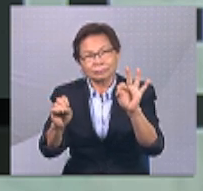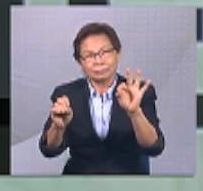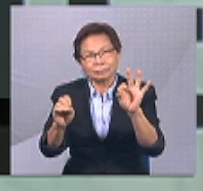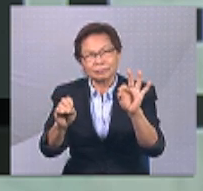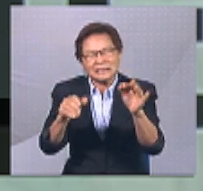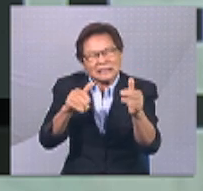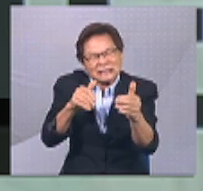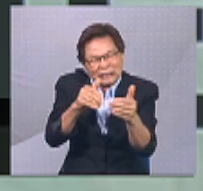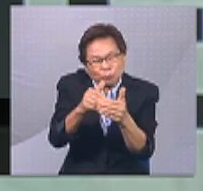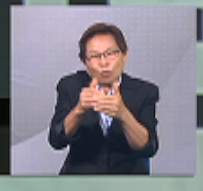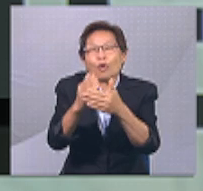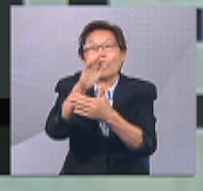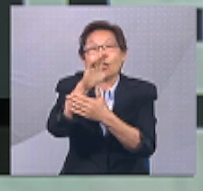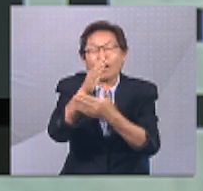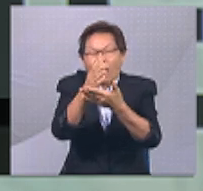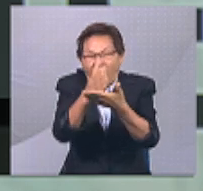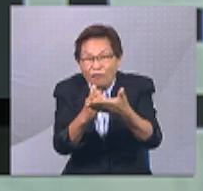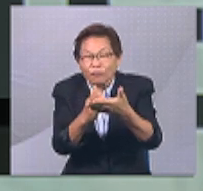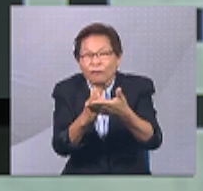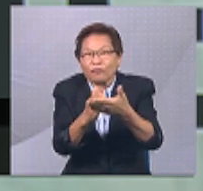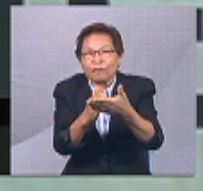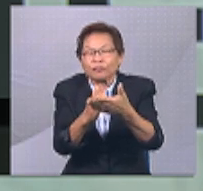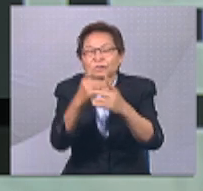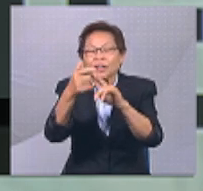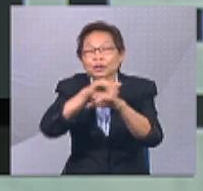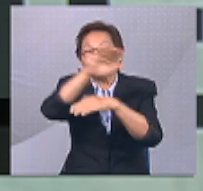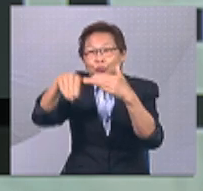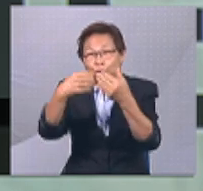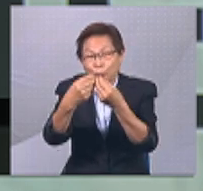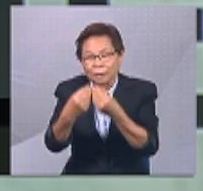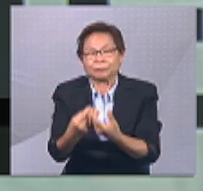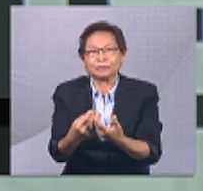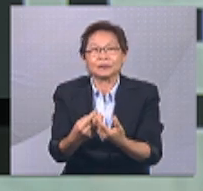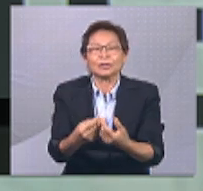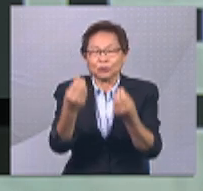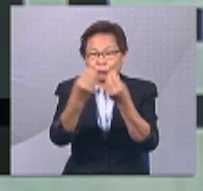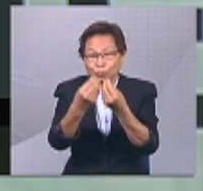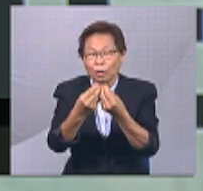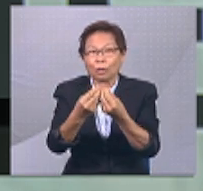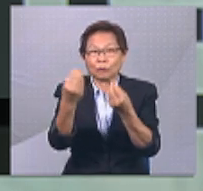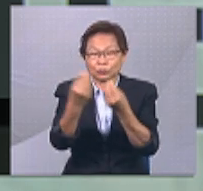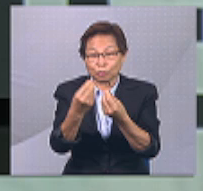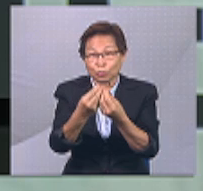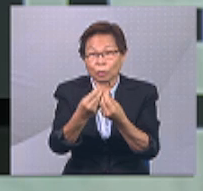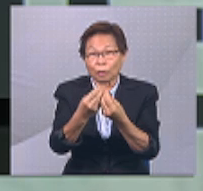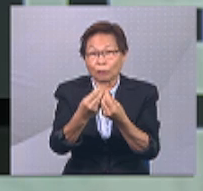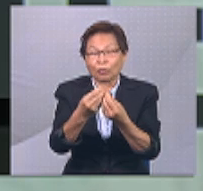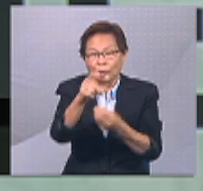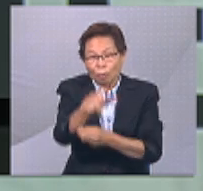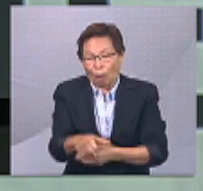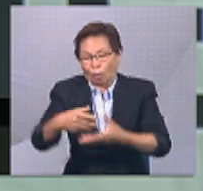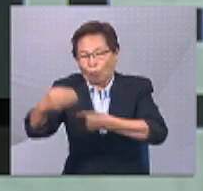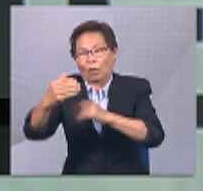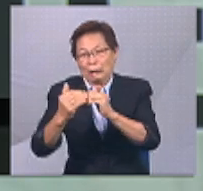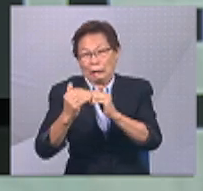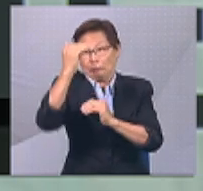iaitu hampir separuh daripada jumlah keseluruhan kes. Hari ini juga bilangan kes yang di discharge adalah melebihi